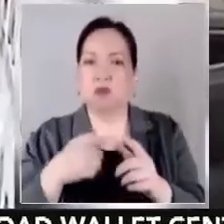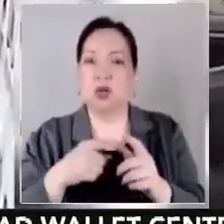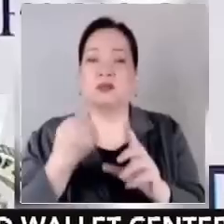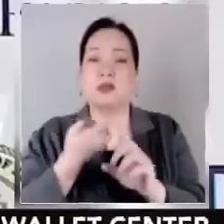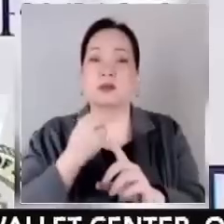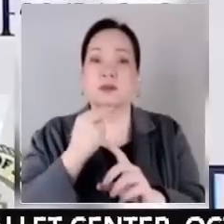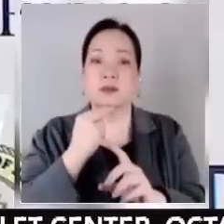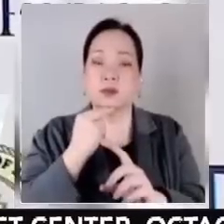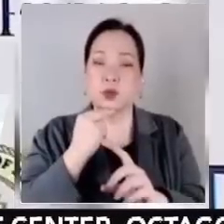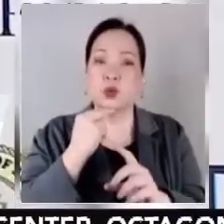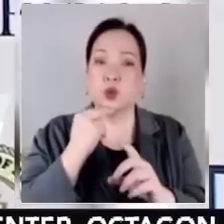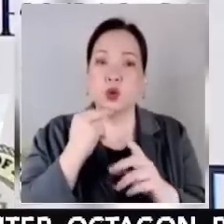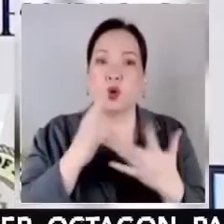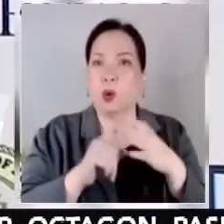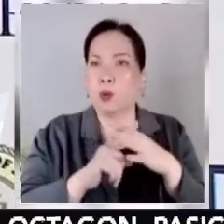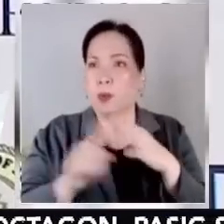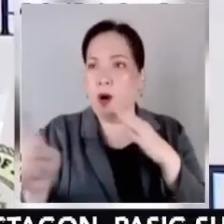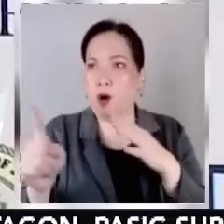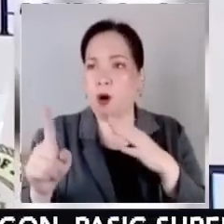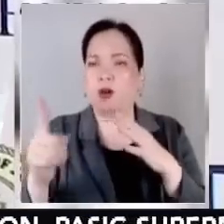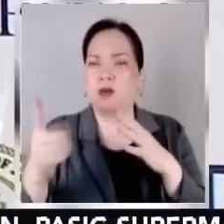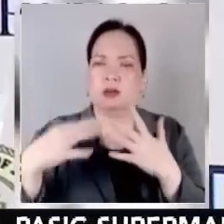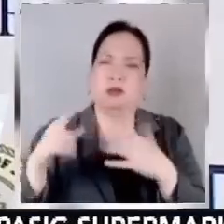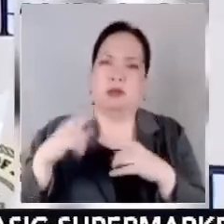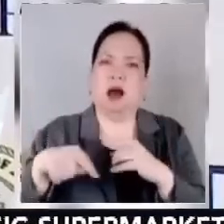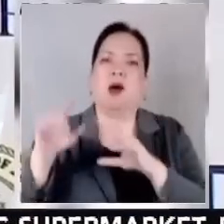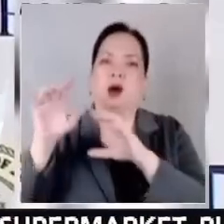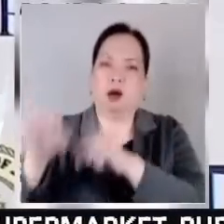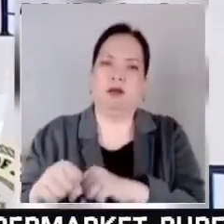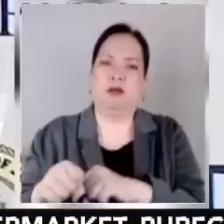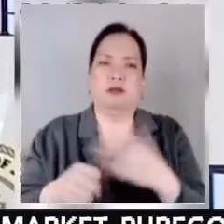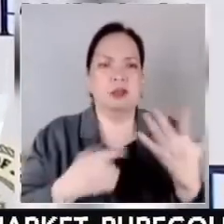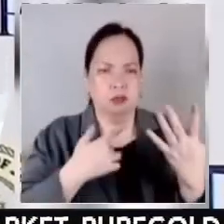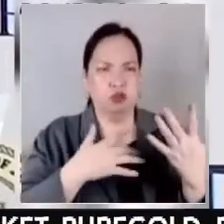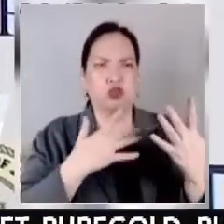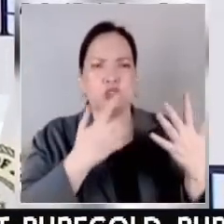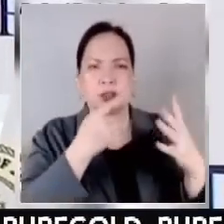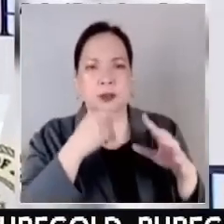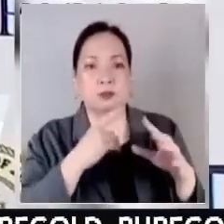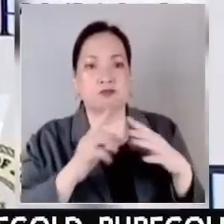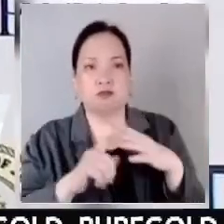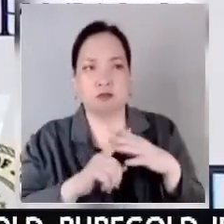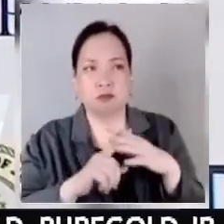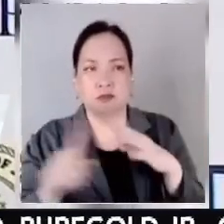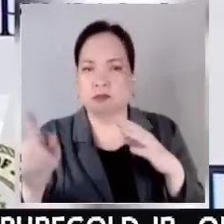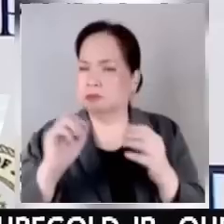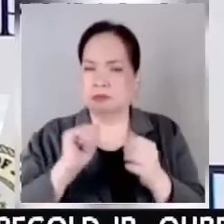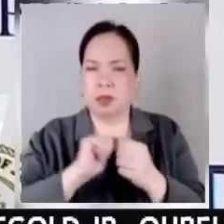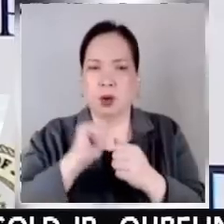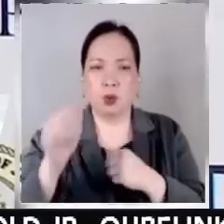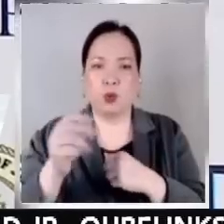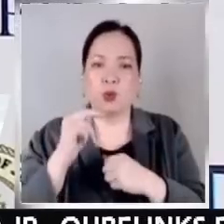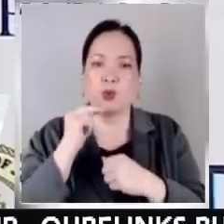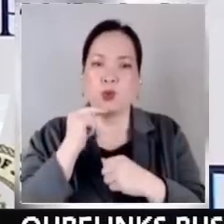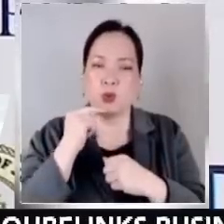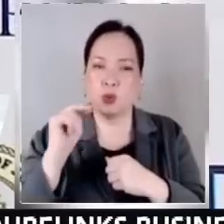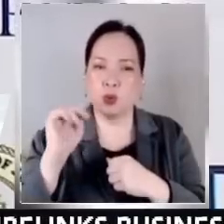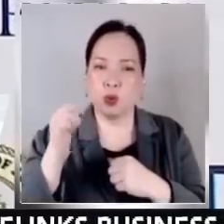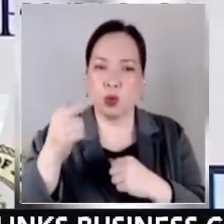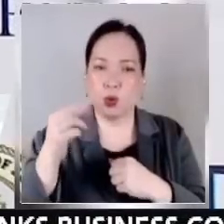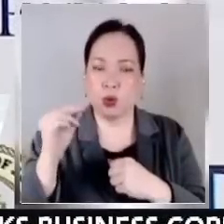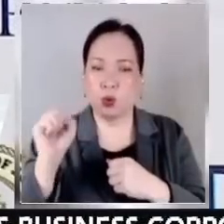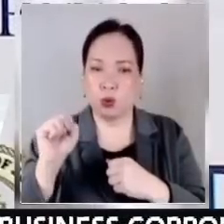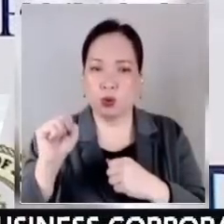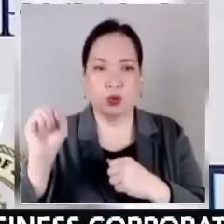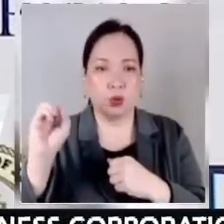bansa nagtatago naas na tumakas na siya Actually malayo na siya sa negros oriental and ah for the last 3